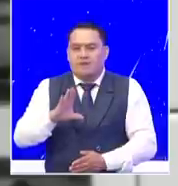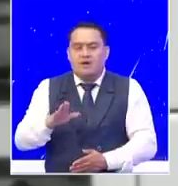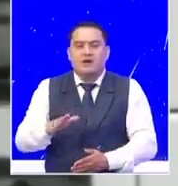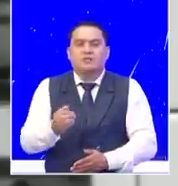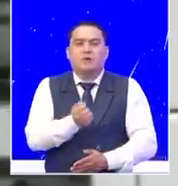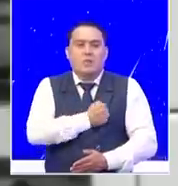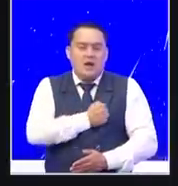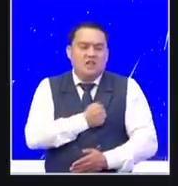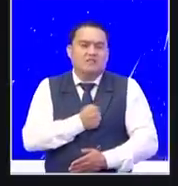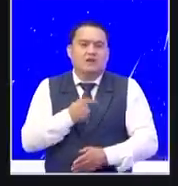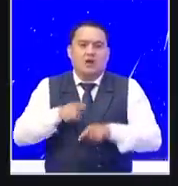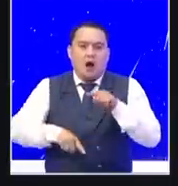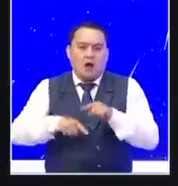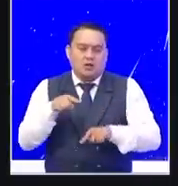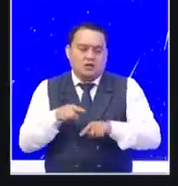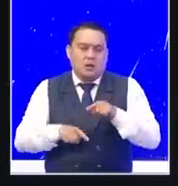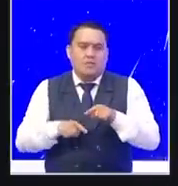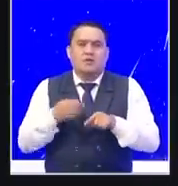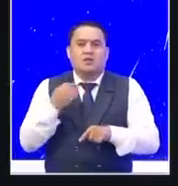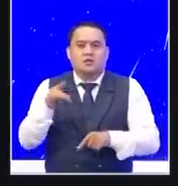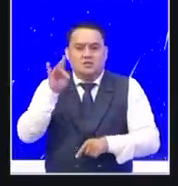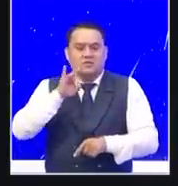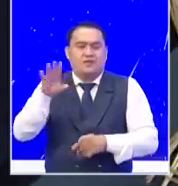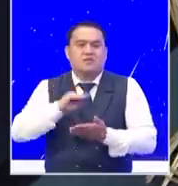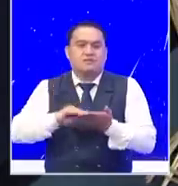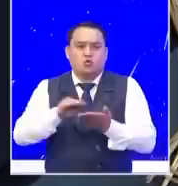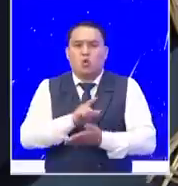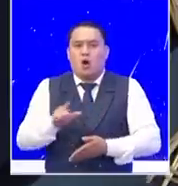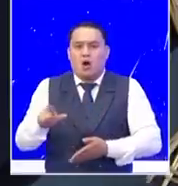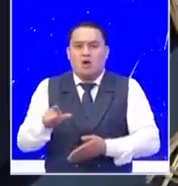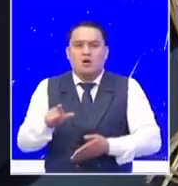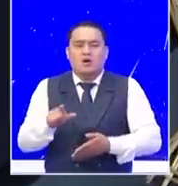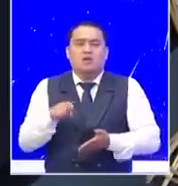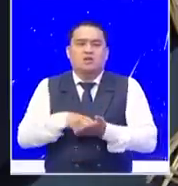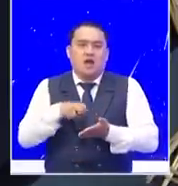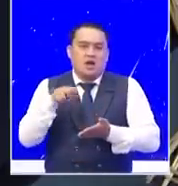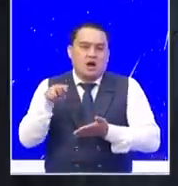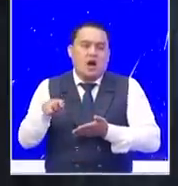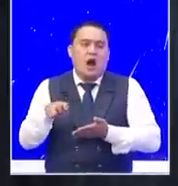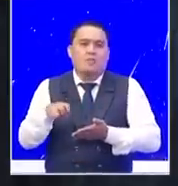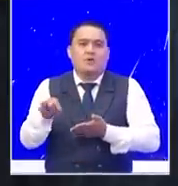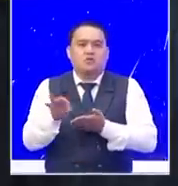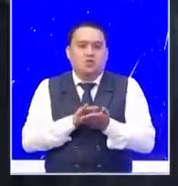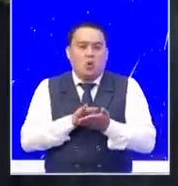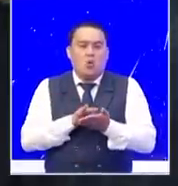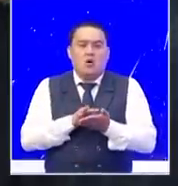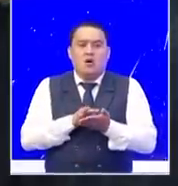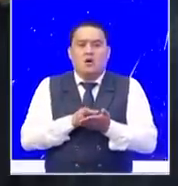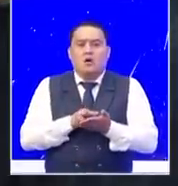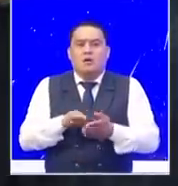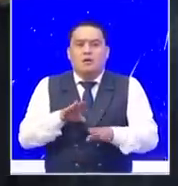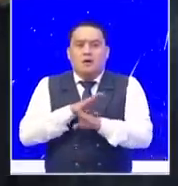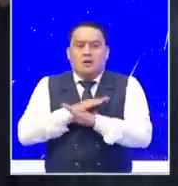выразили соболезнования родным и близким известного журналиста. Их телеграммы семье Бейсена Куранбека в момент гражданской